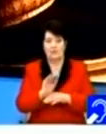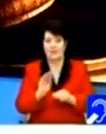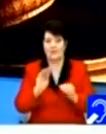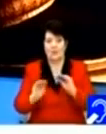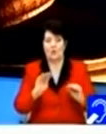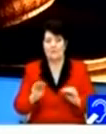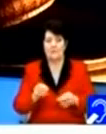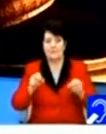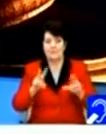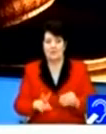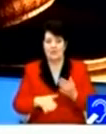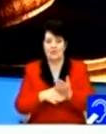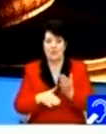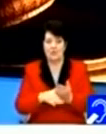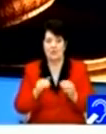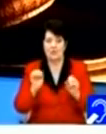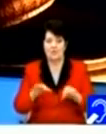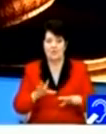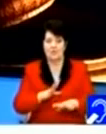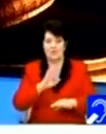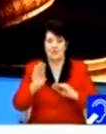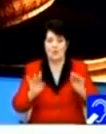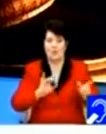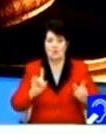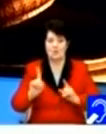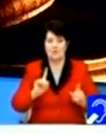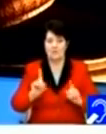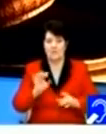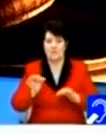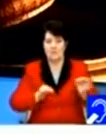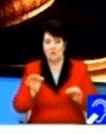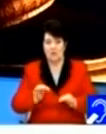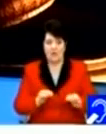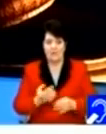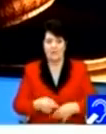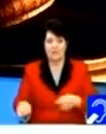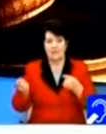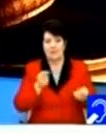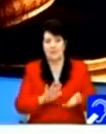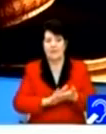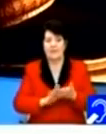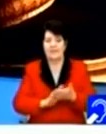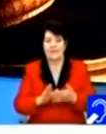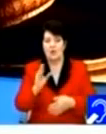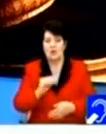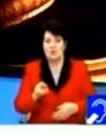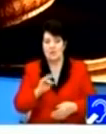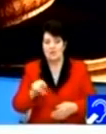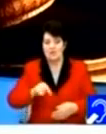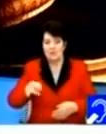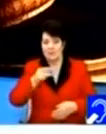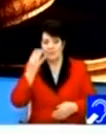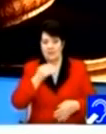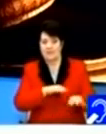echipamente speciale, cu ajutorul cărora poate fi simulată o ședință de judecată. Totul pentru a aduce calitatea justiției din Republica Moldova